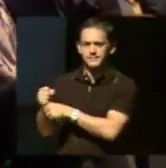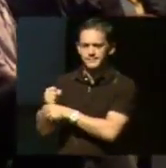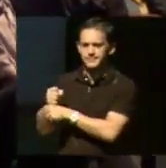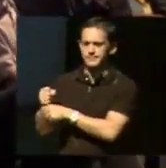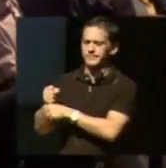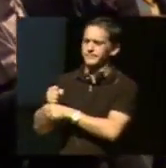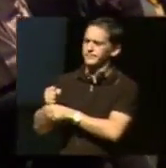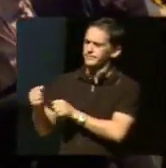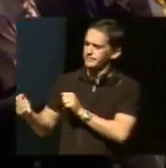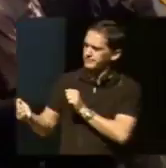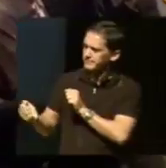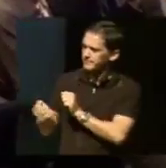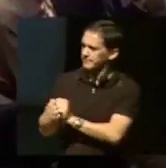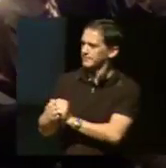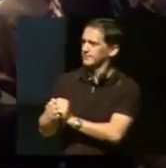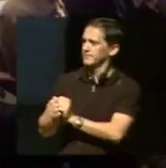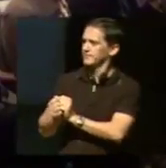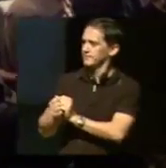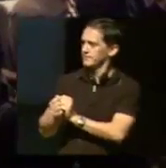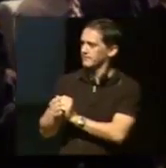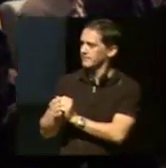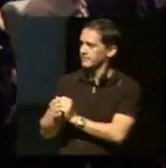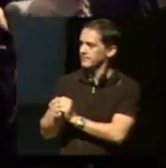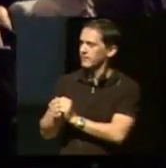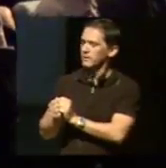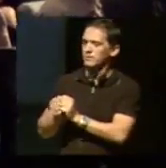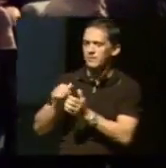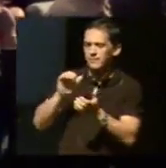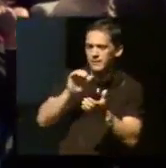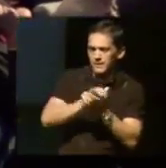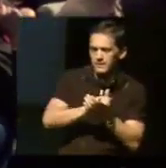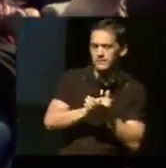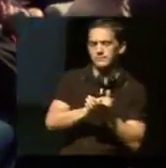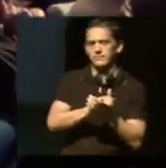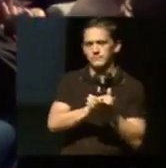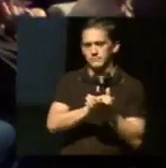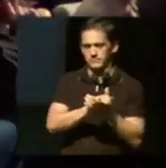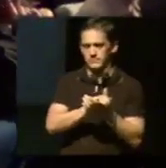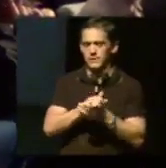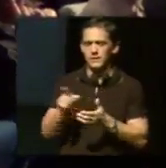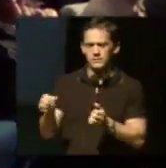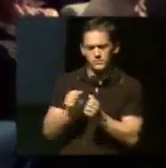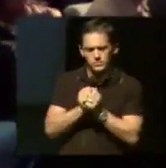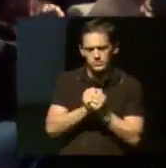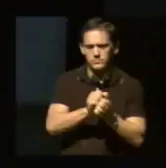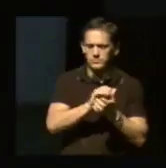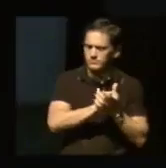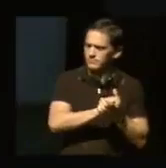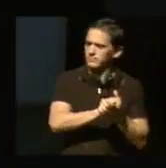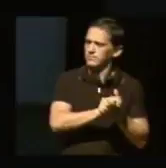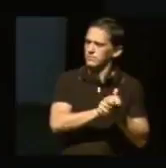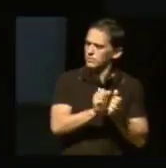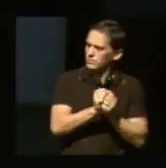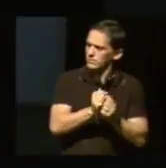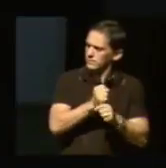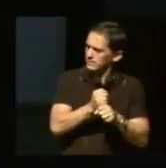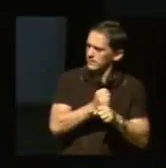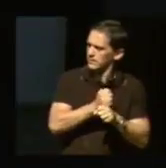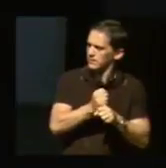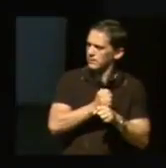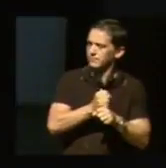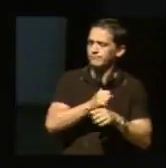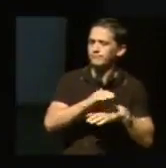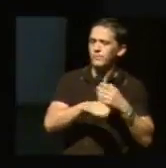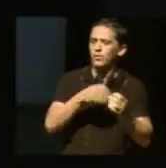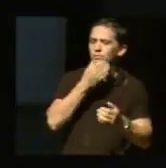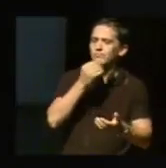Germano, conviveu à sombra do marido, como also muitas mulheres Schatten fazem. Ihres Ehemannes gelebt, wie viele e quando Frauen o marido tun, und als der